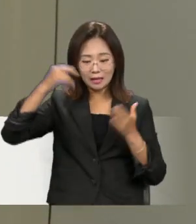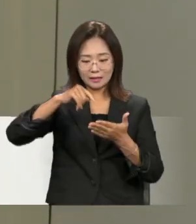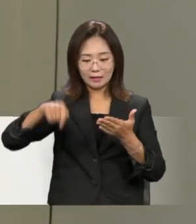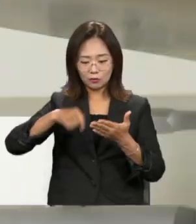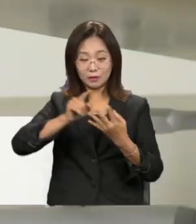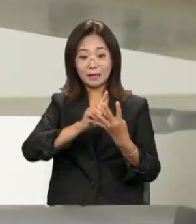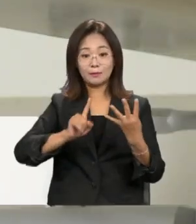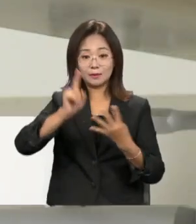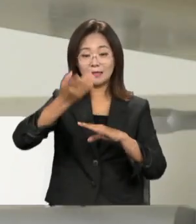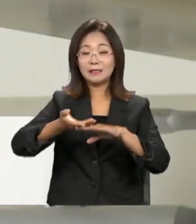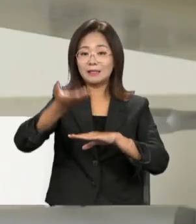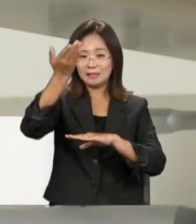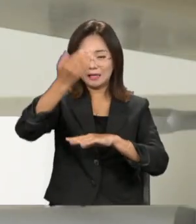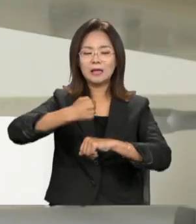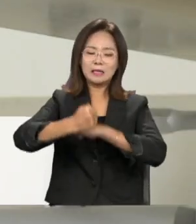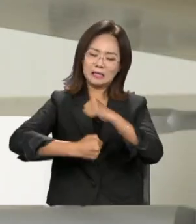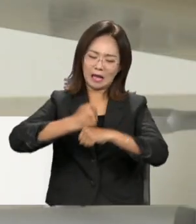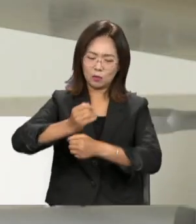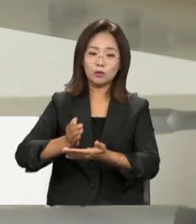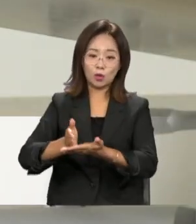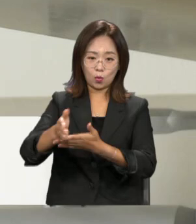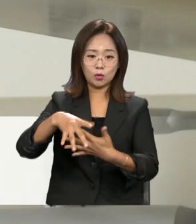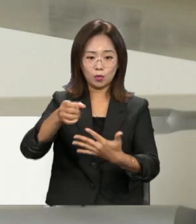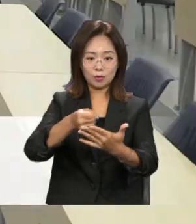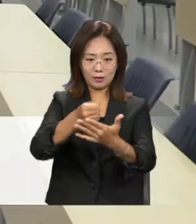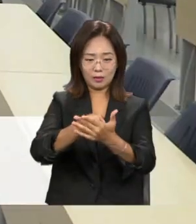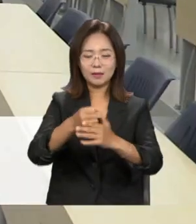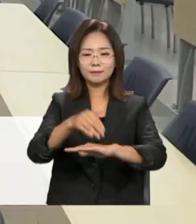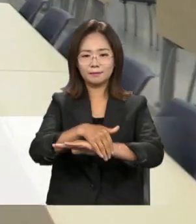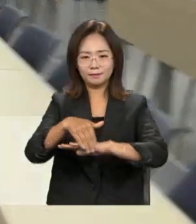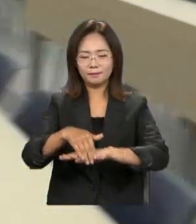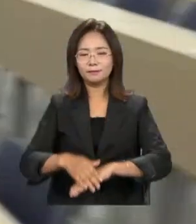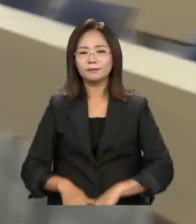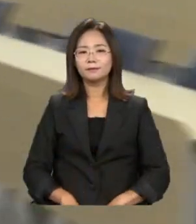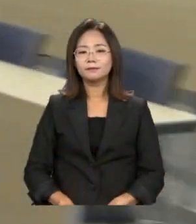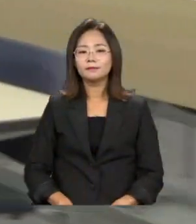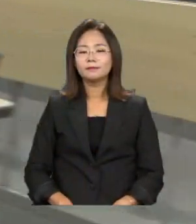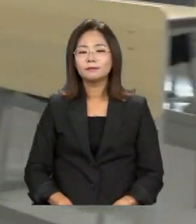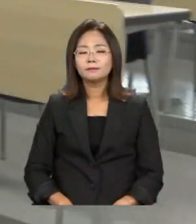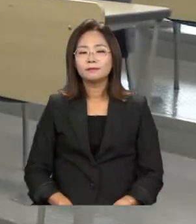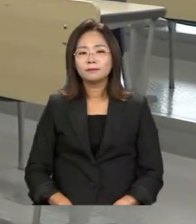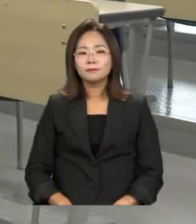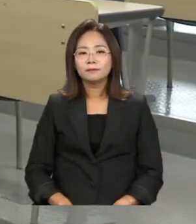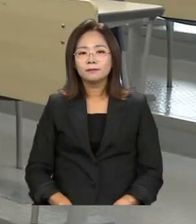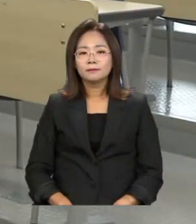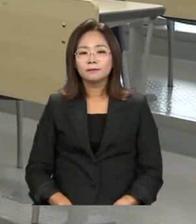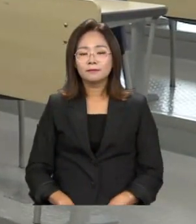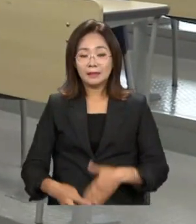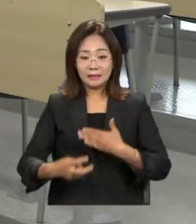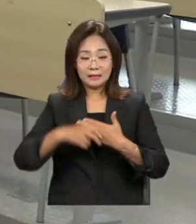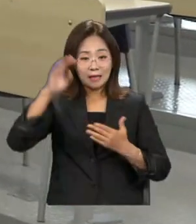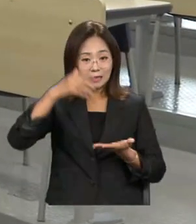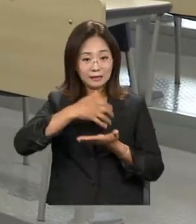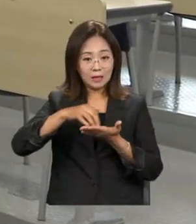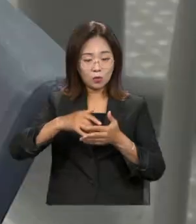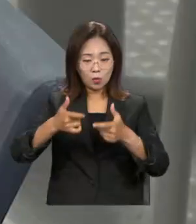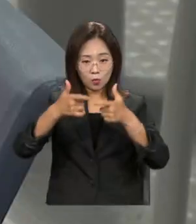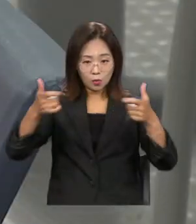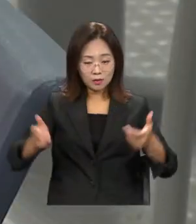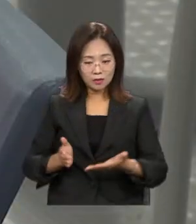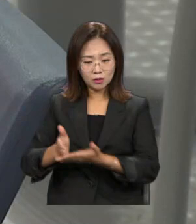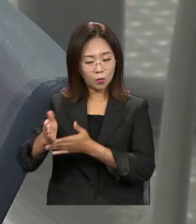4분 이상을 자율 전공으로 선발하겠다고 계획을 제출한 바 있습니다 의대 증원과 자율